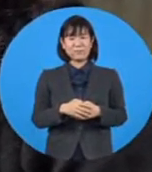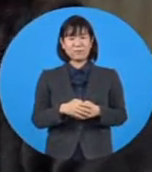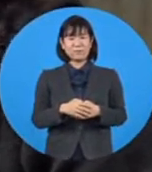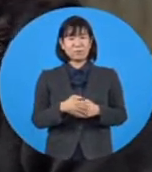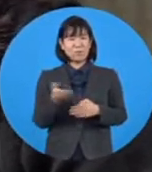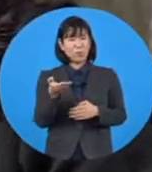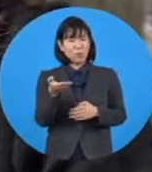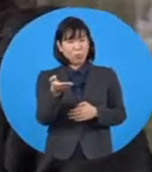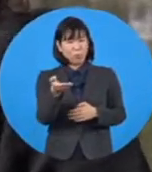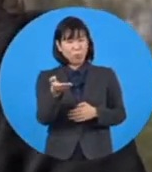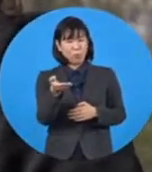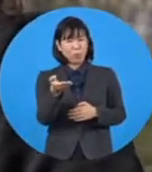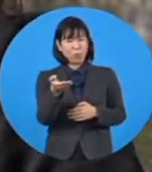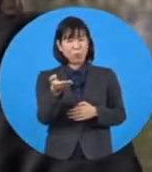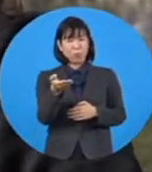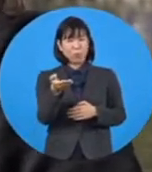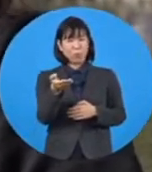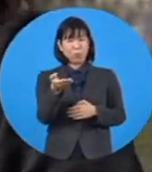どうですか？